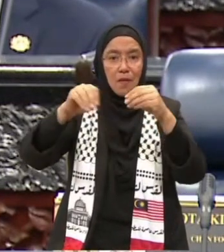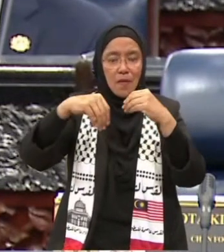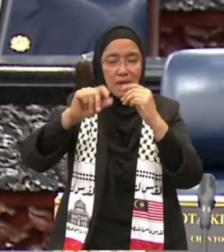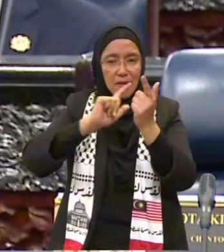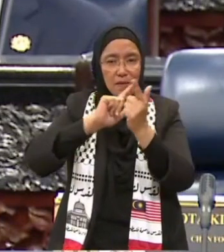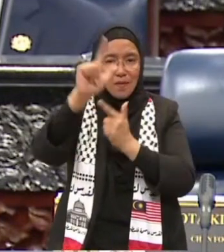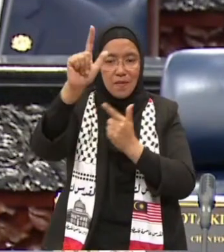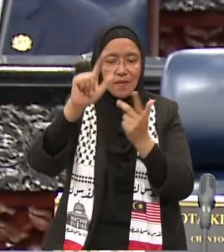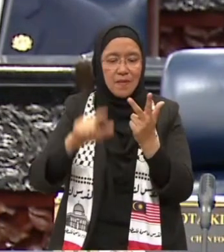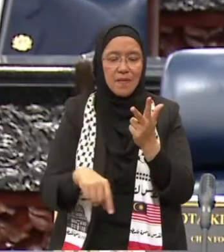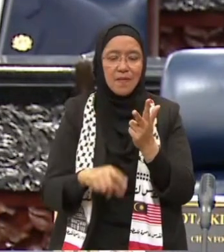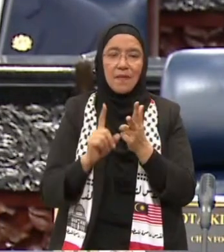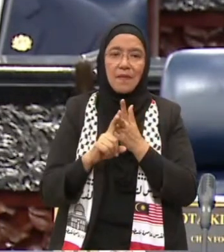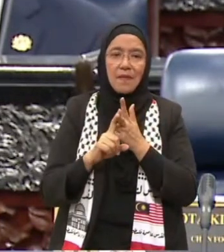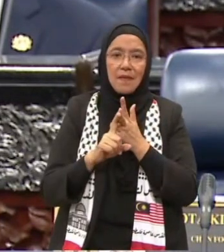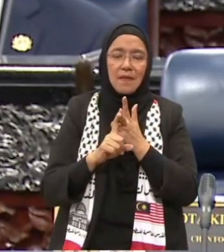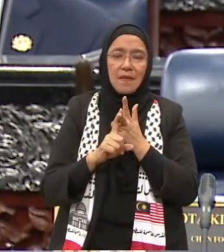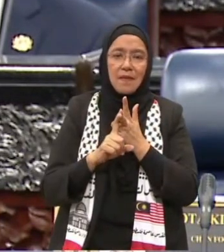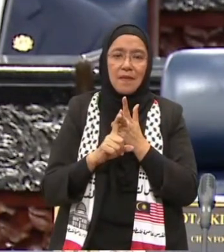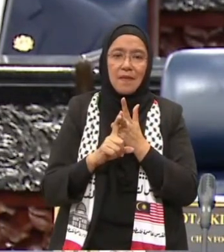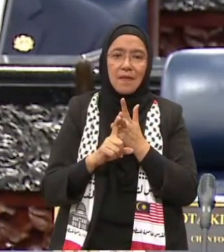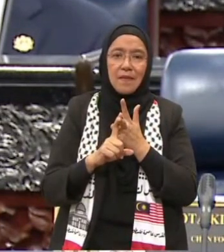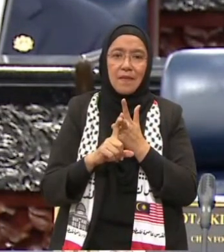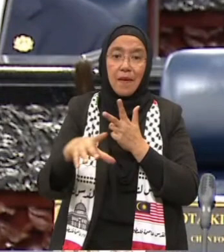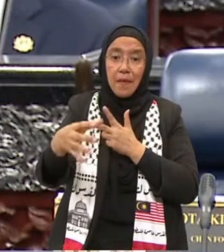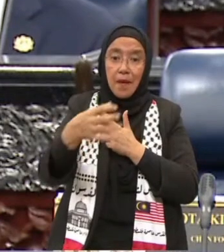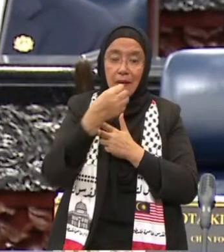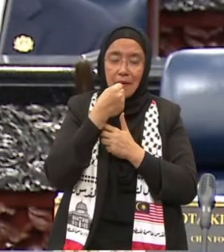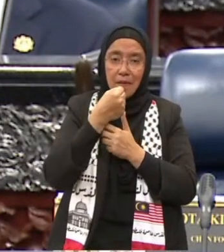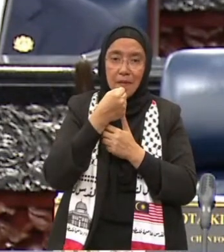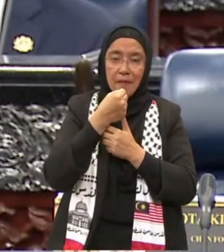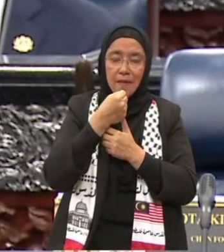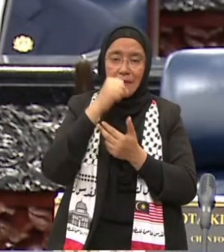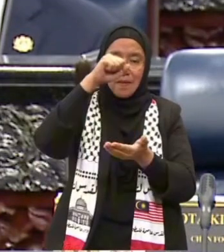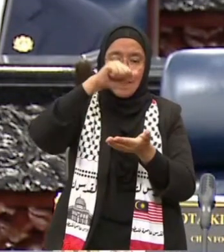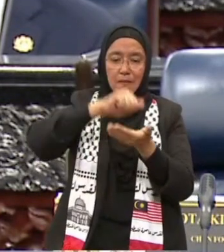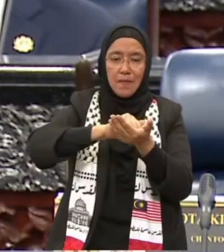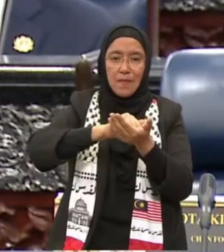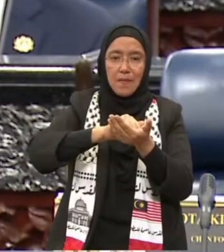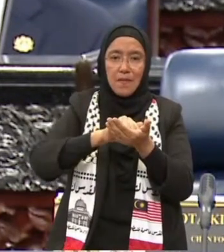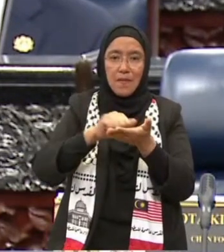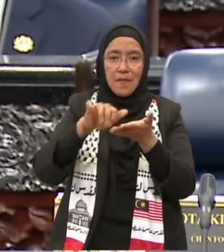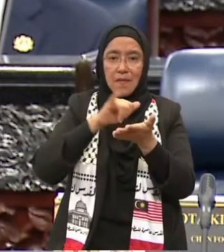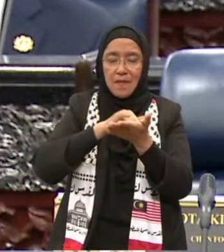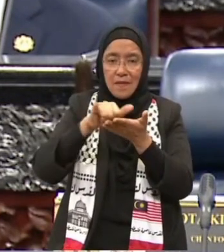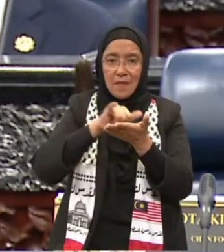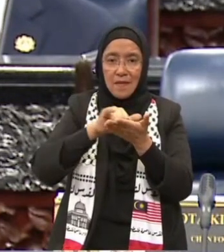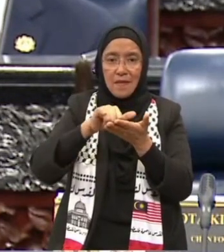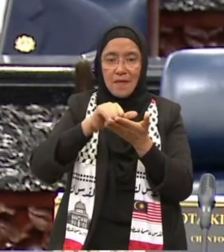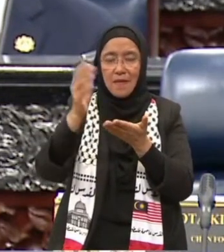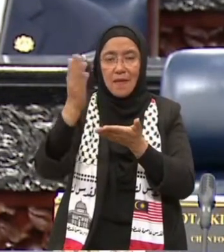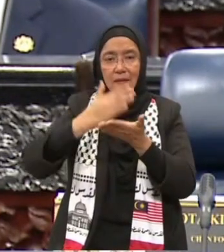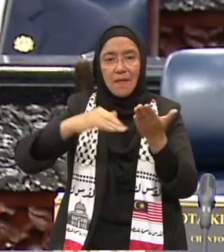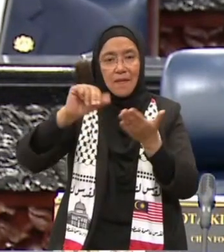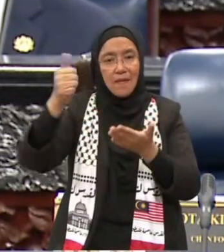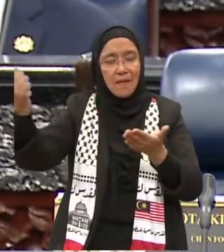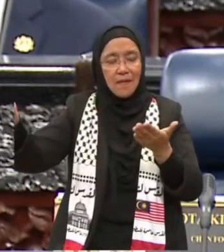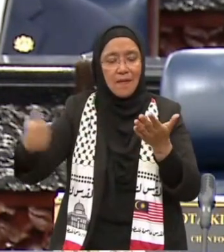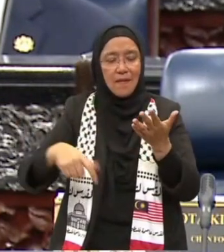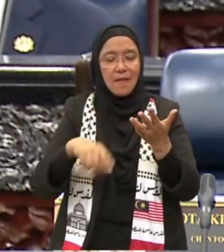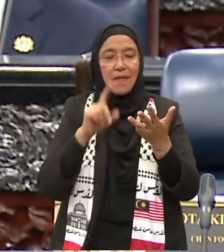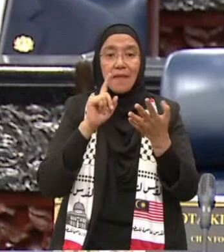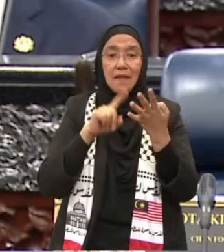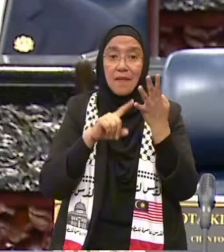Ketiga, pengambilan bayaran pendahuluan dengan izin booking fee oleh mana-mana pihak. Keempat, penjualan